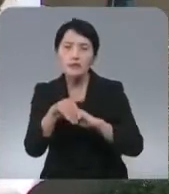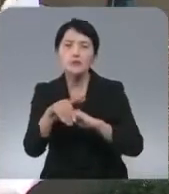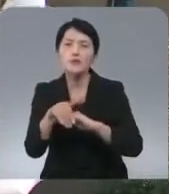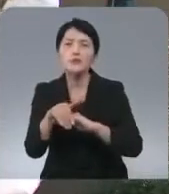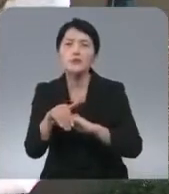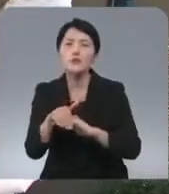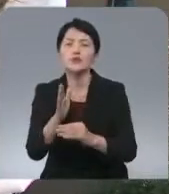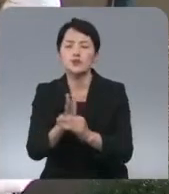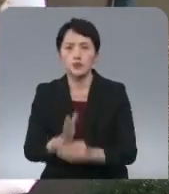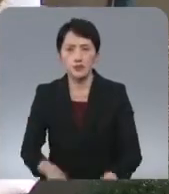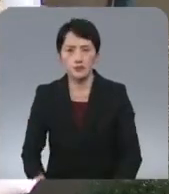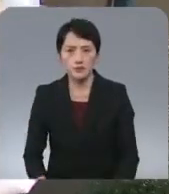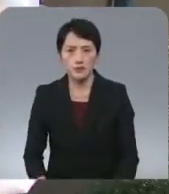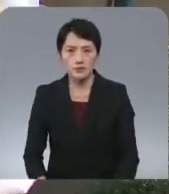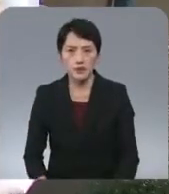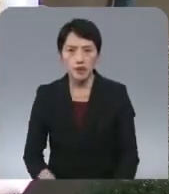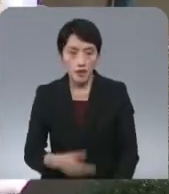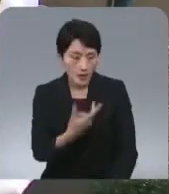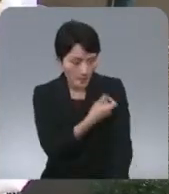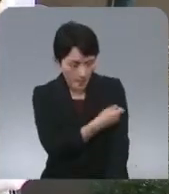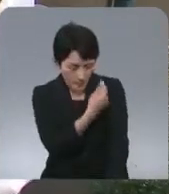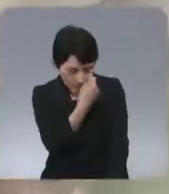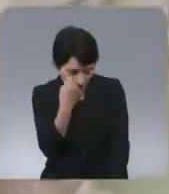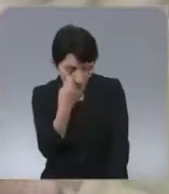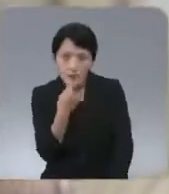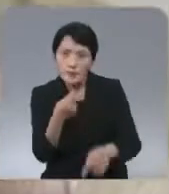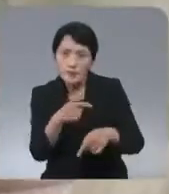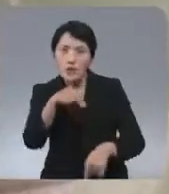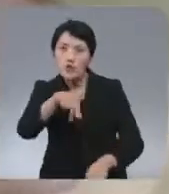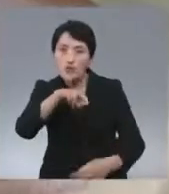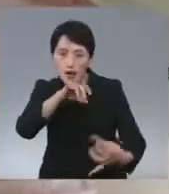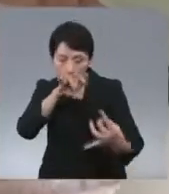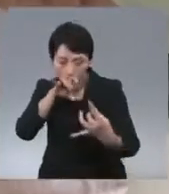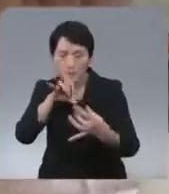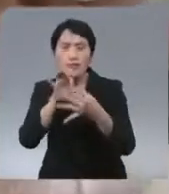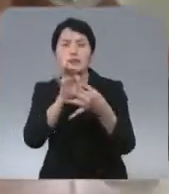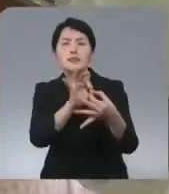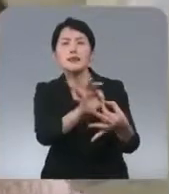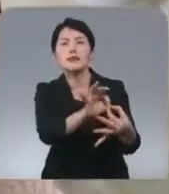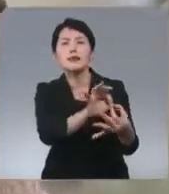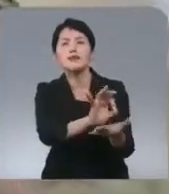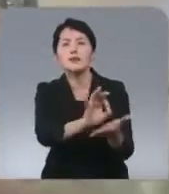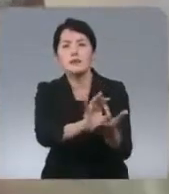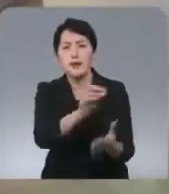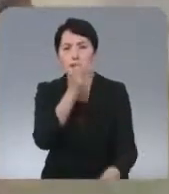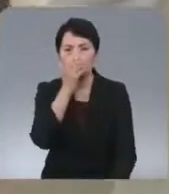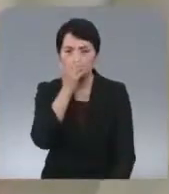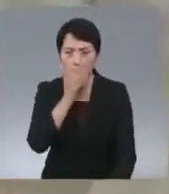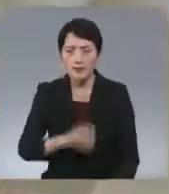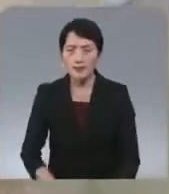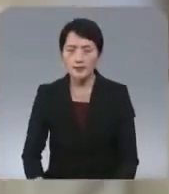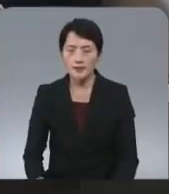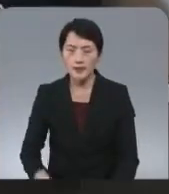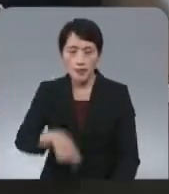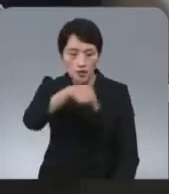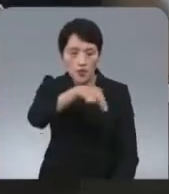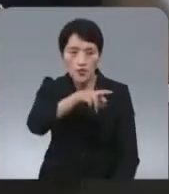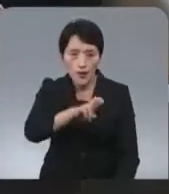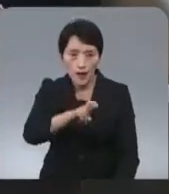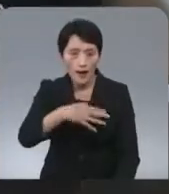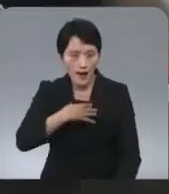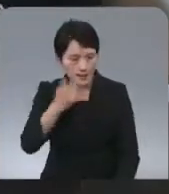специальной телепрограмме thebest однако система qr-кодов подтверждающие статус вакцинации должна быть сохранена